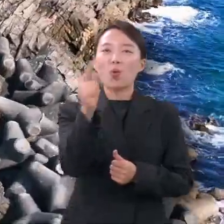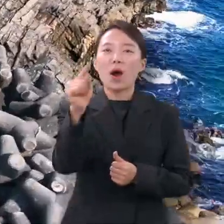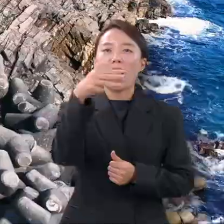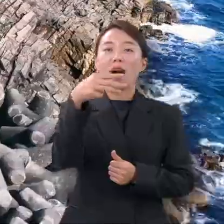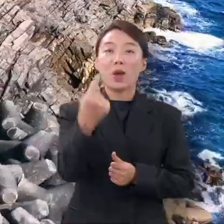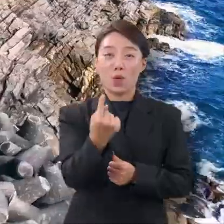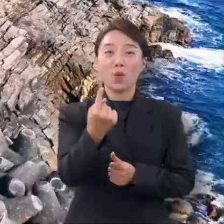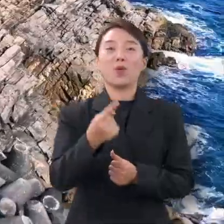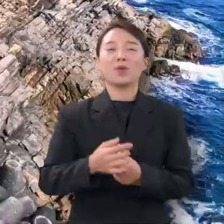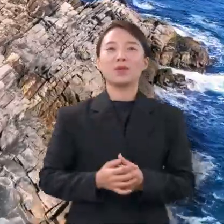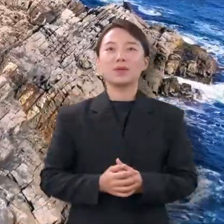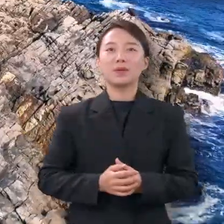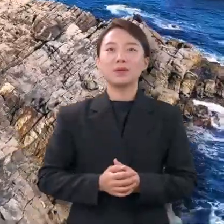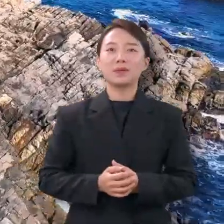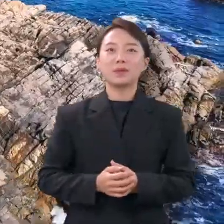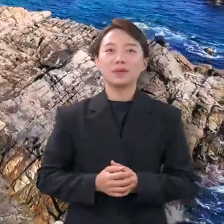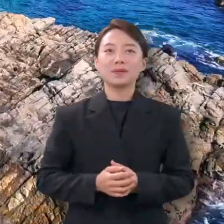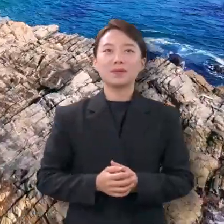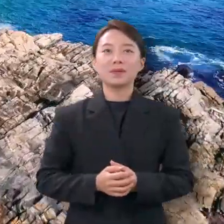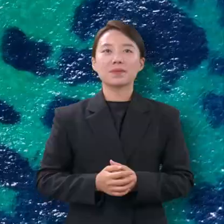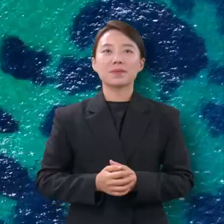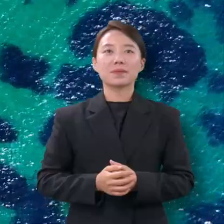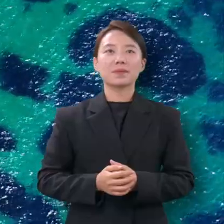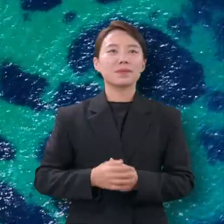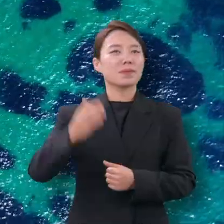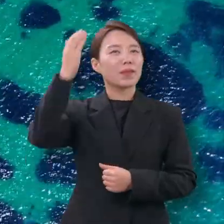강릉 헌화로입니다.